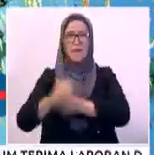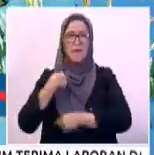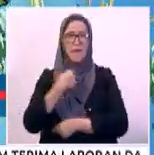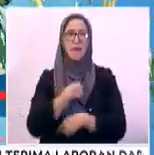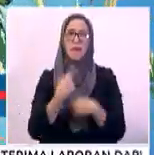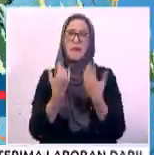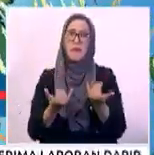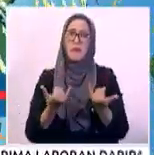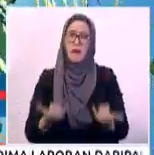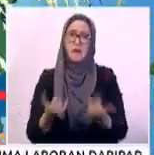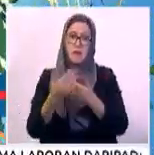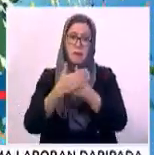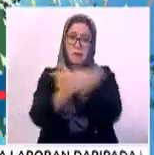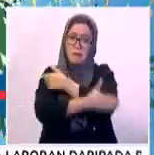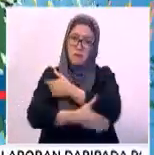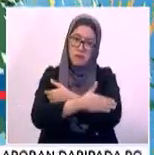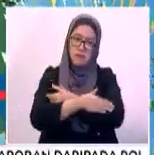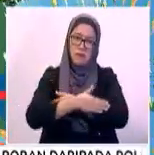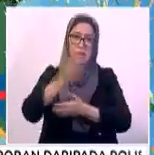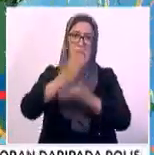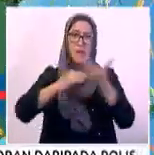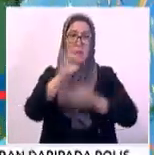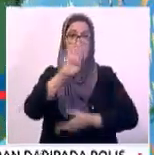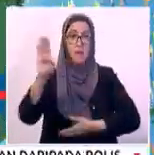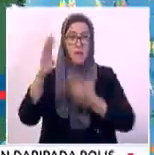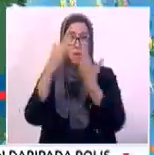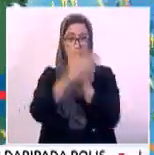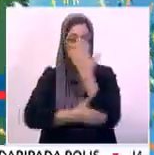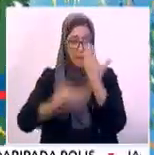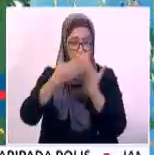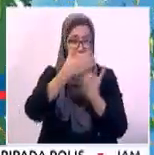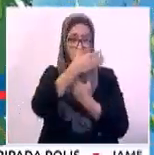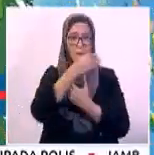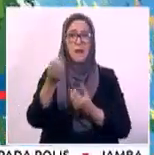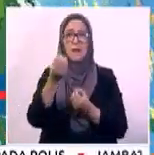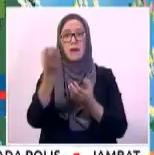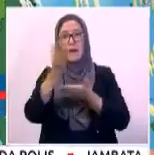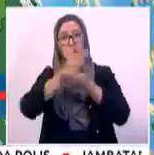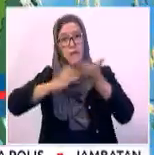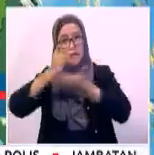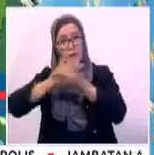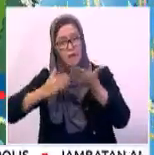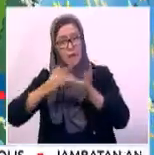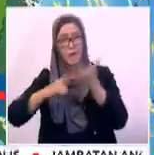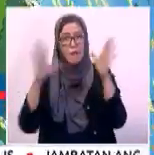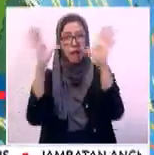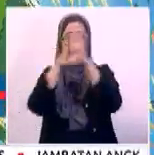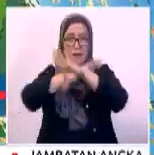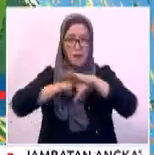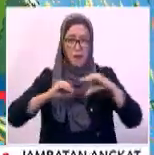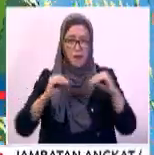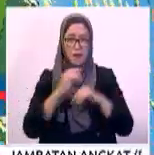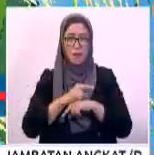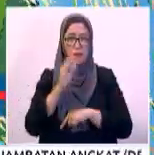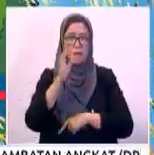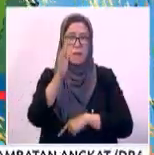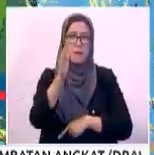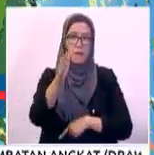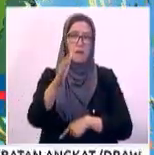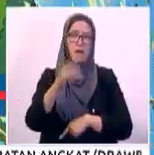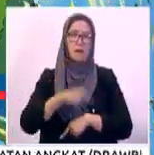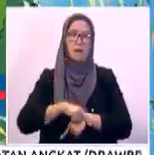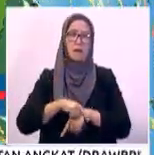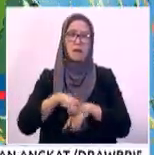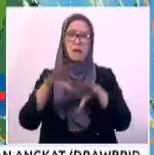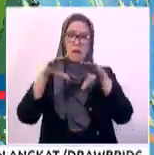ini, negeri-negeri di sekitar barat semenanjung serta beberapa bahagian di sekitar negeri Sarawak dijangka akan menerima